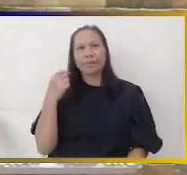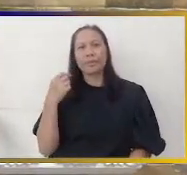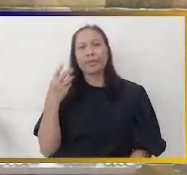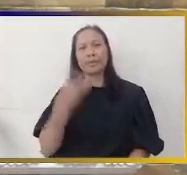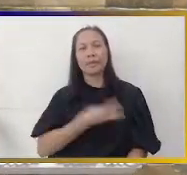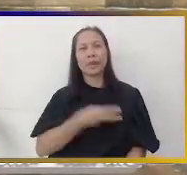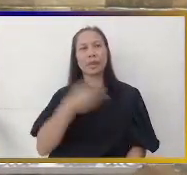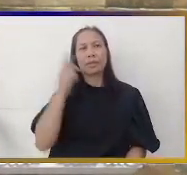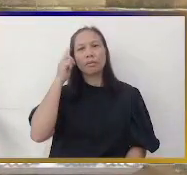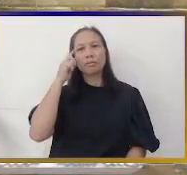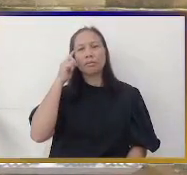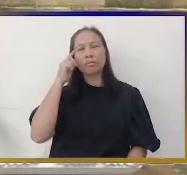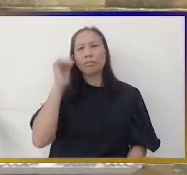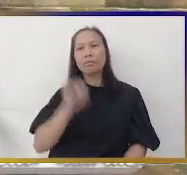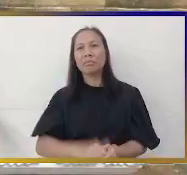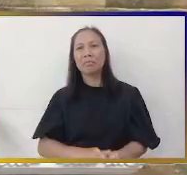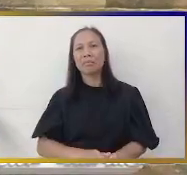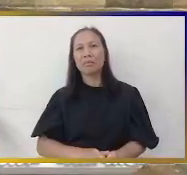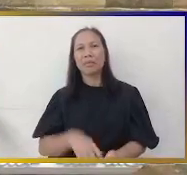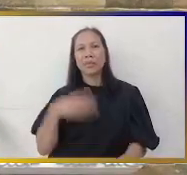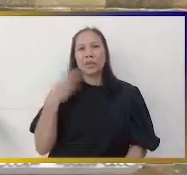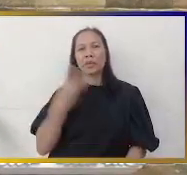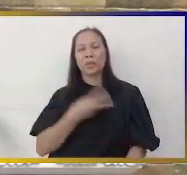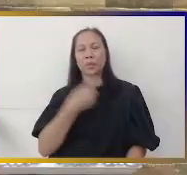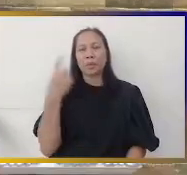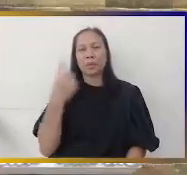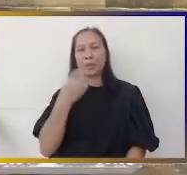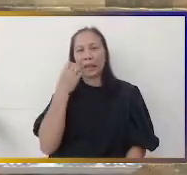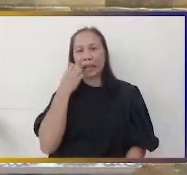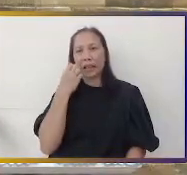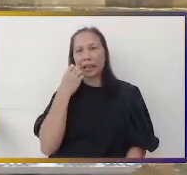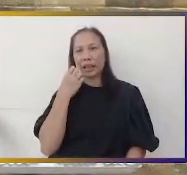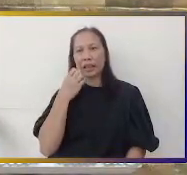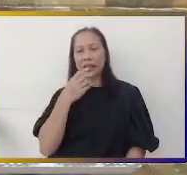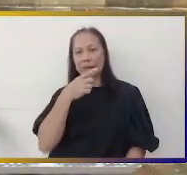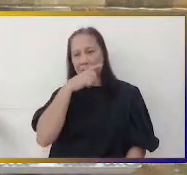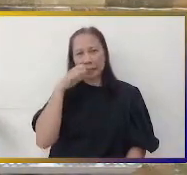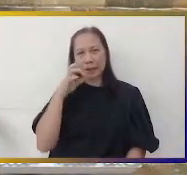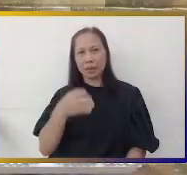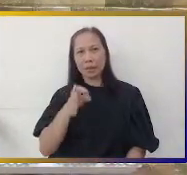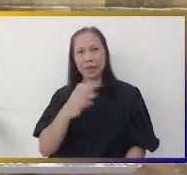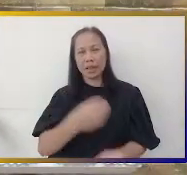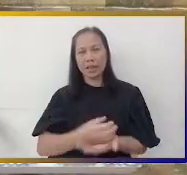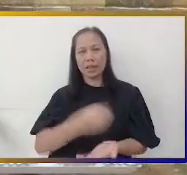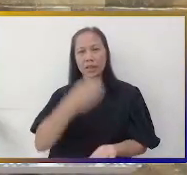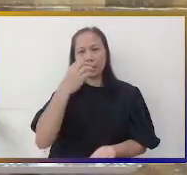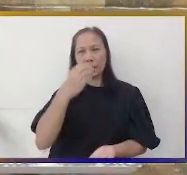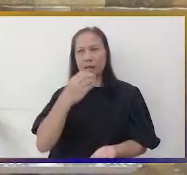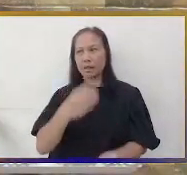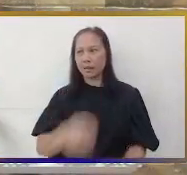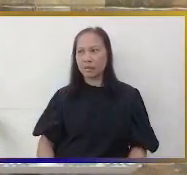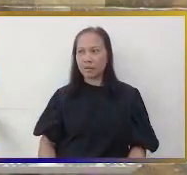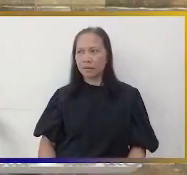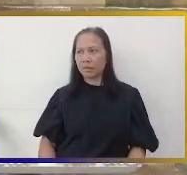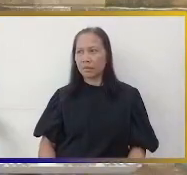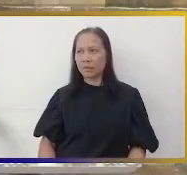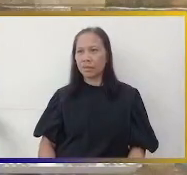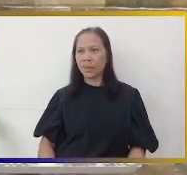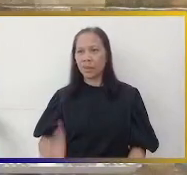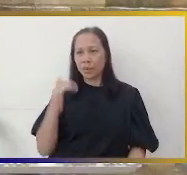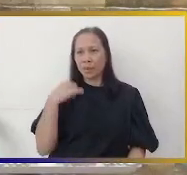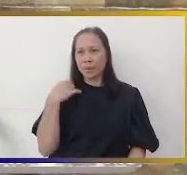ng Rancho na yyung Baptist ranch na ion mga kapatid does it have Eternal value